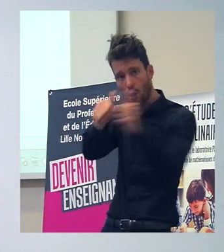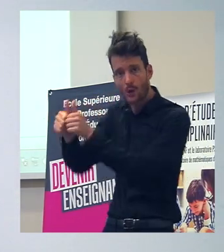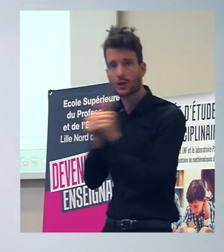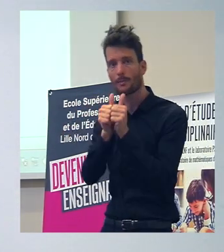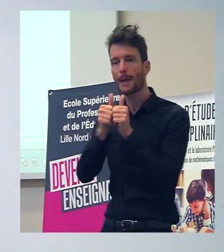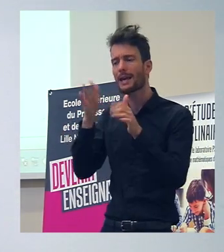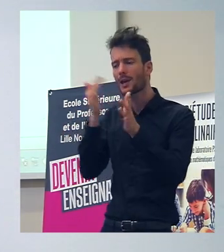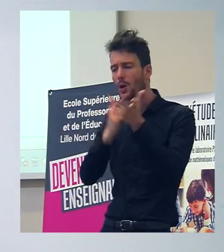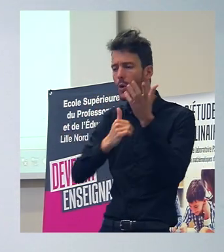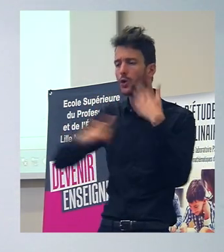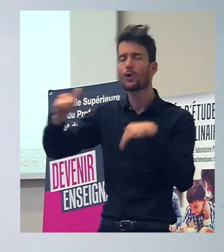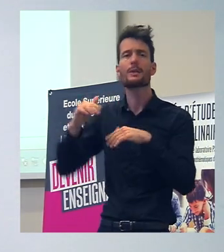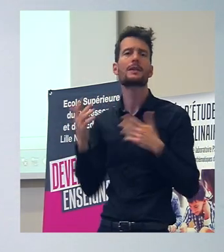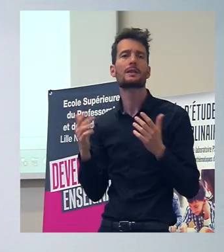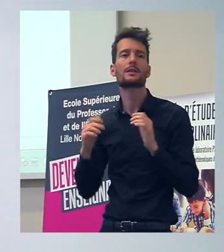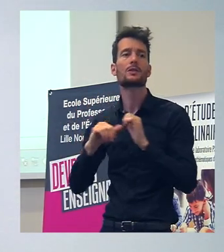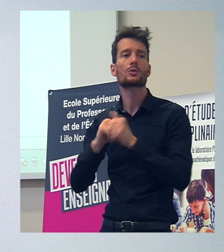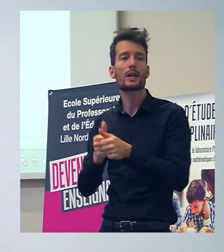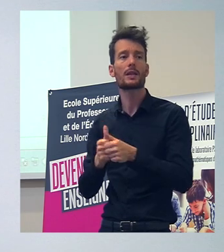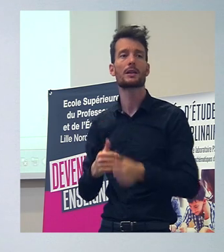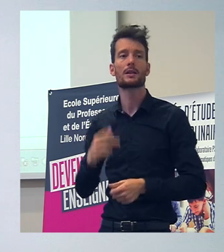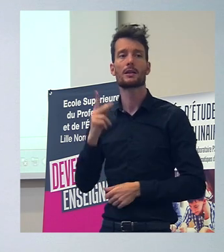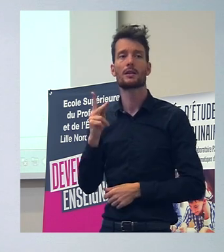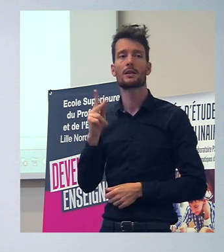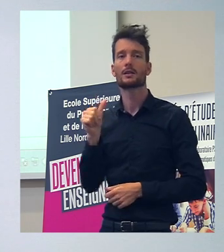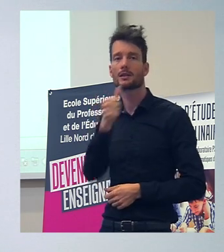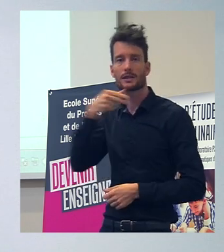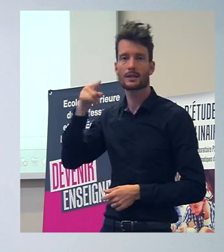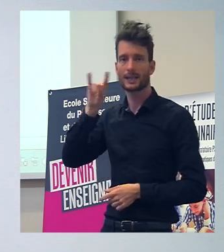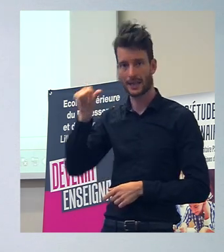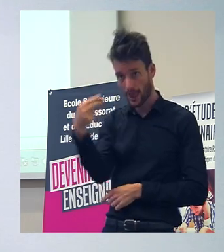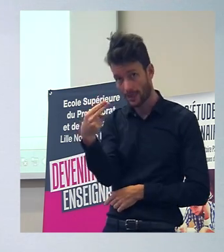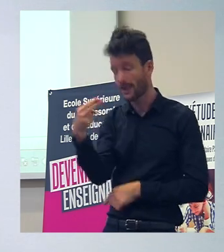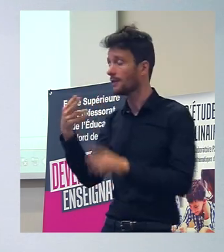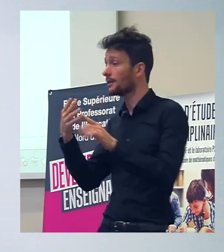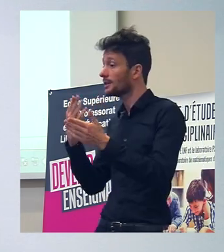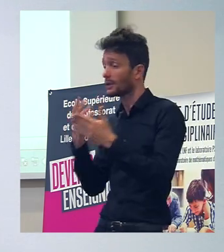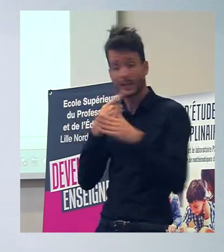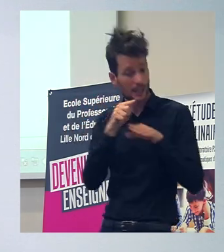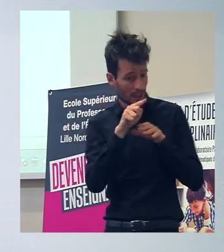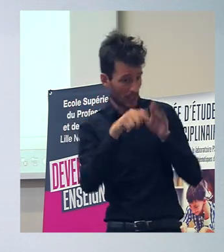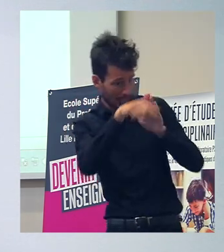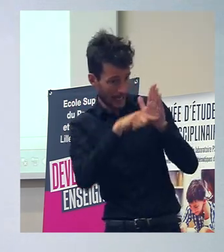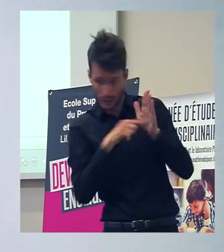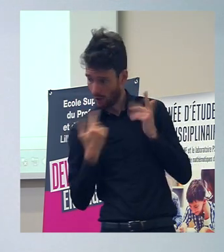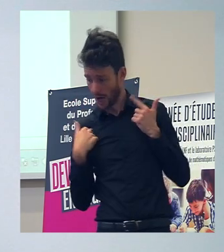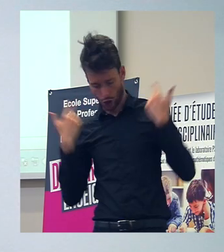l'autonomie au sens de Kant, c'est-à-dire le libre choix de la règle, c'est-à-dire